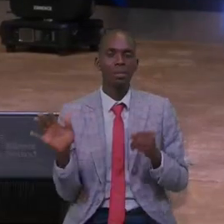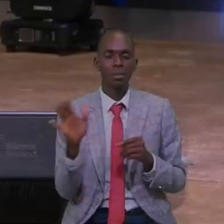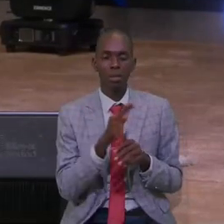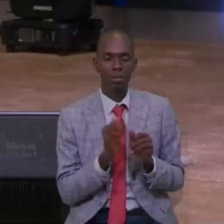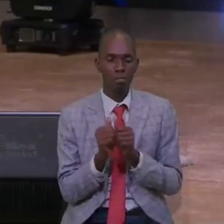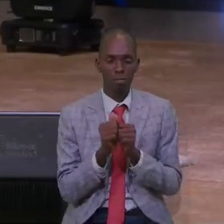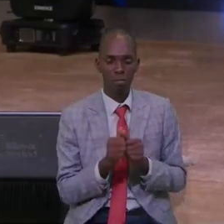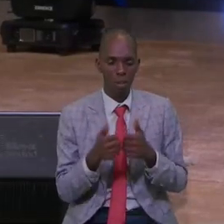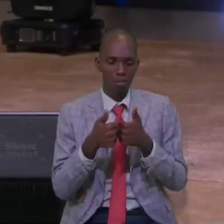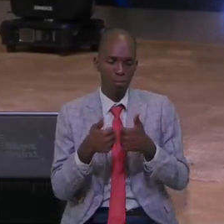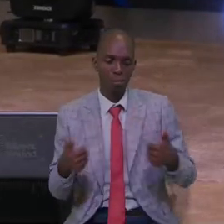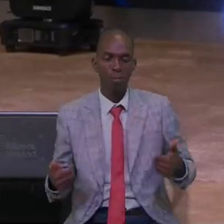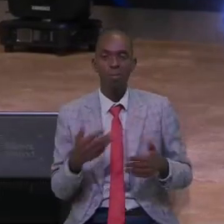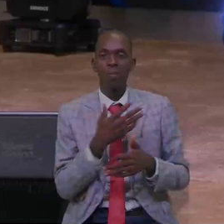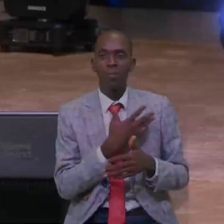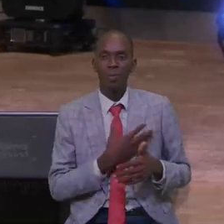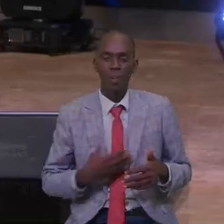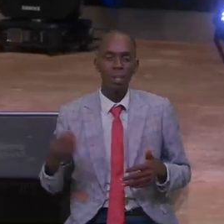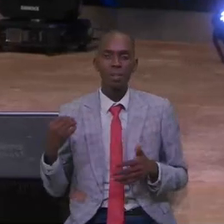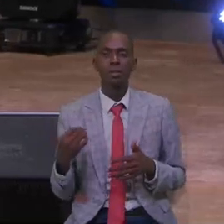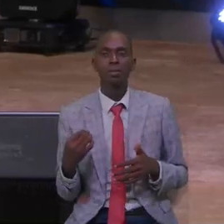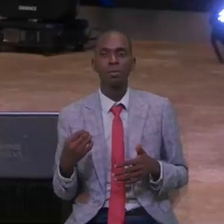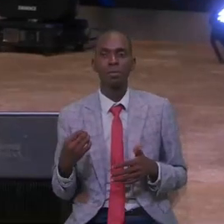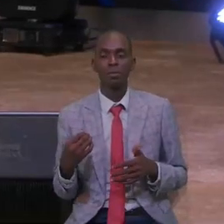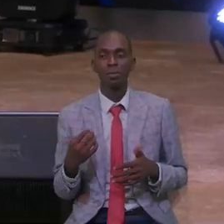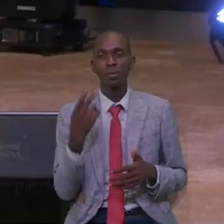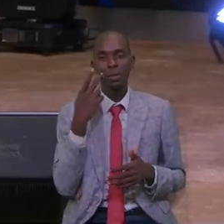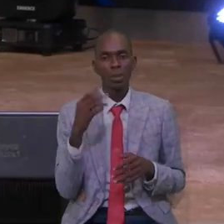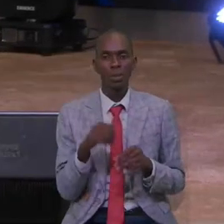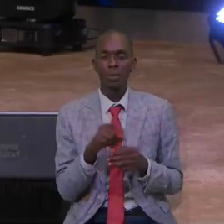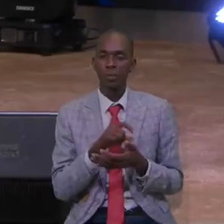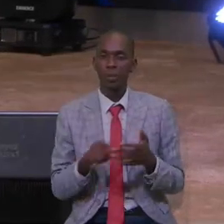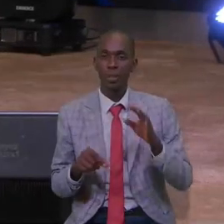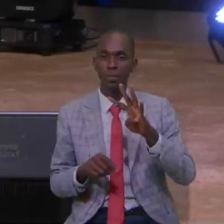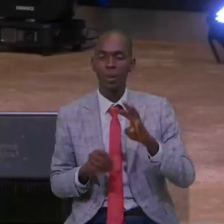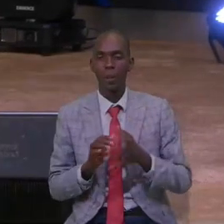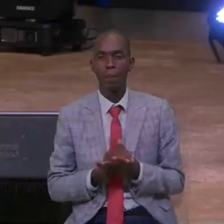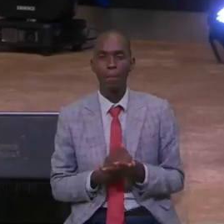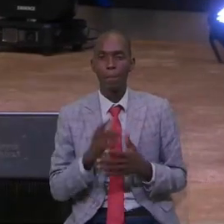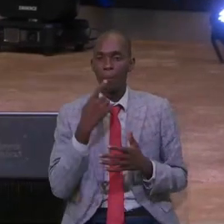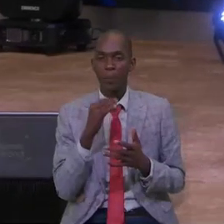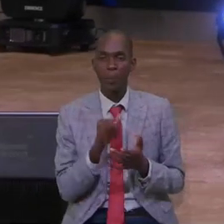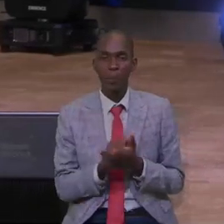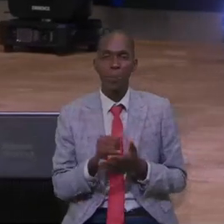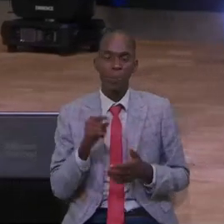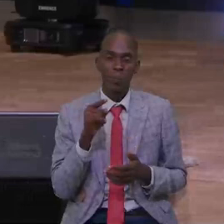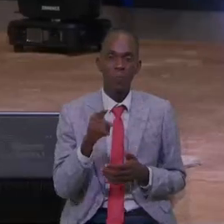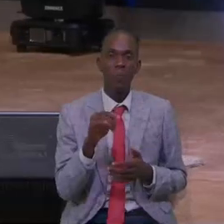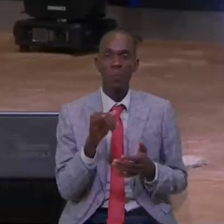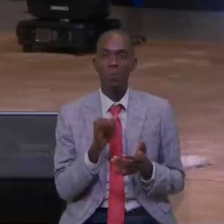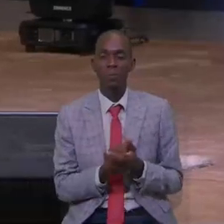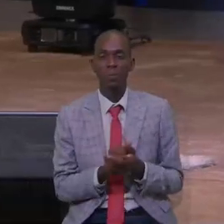délivrons-nous de leurs chaînes. Verset 4 dit, celui qui siège dans les